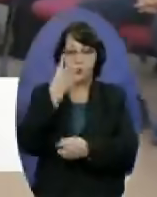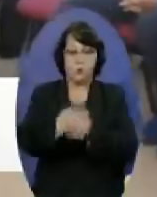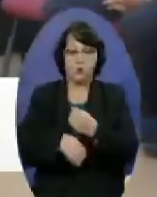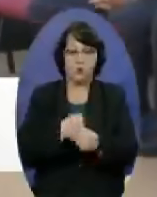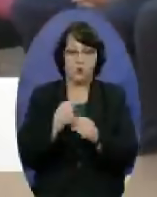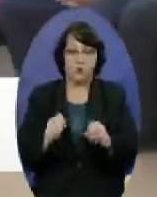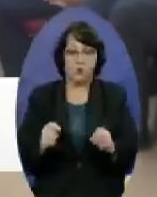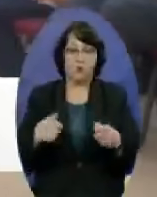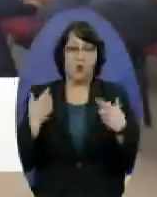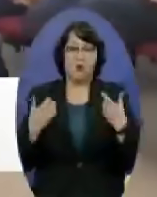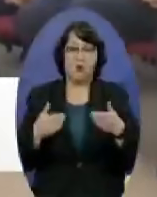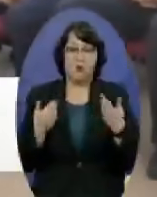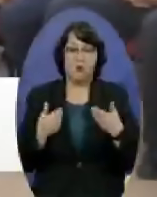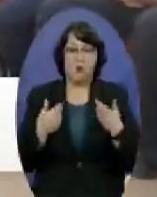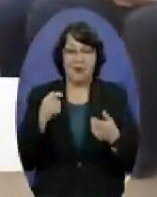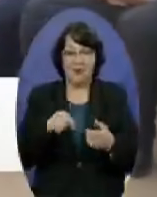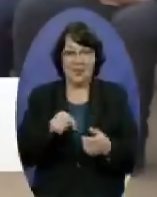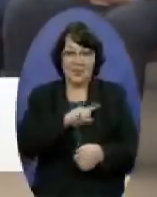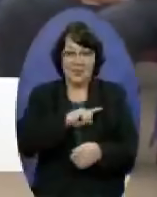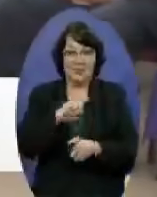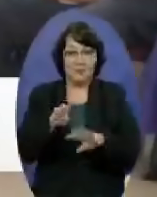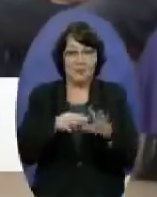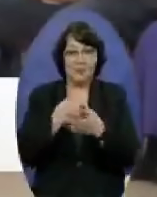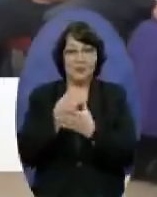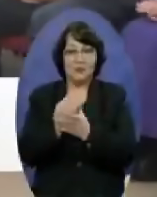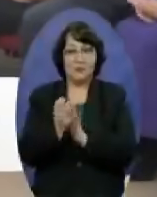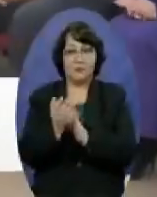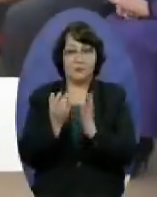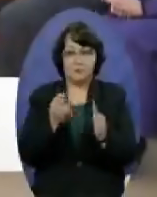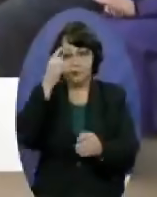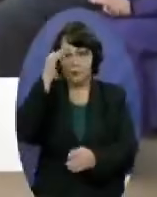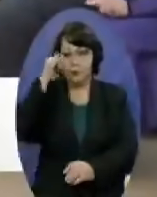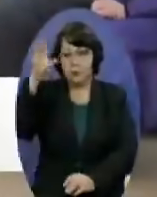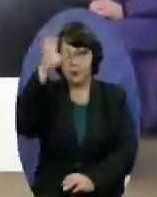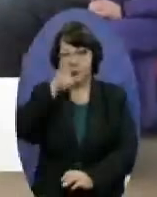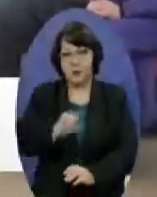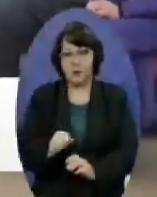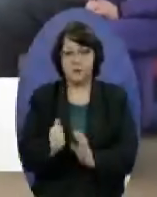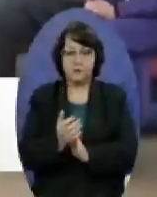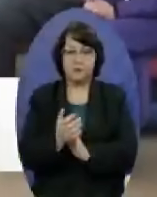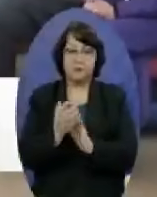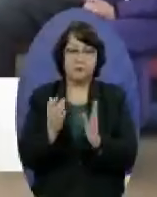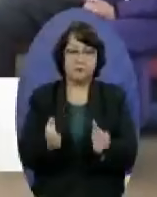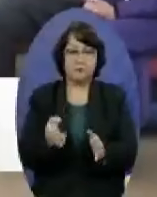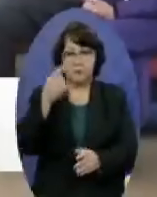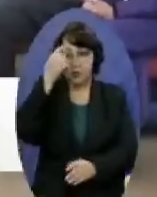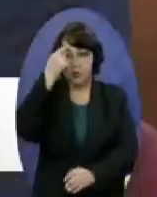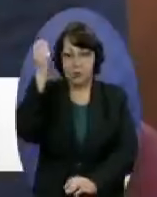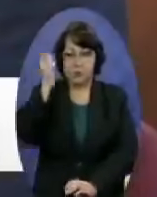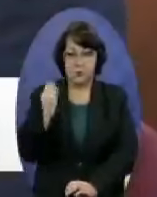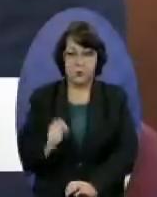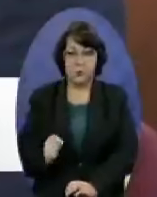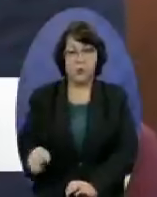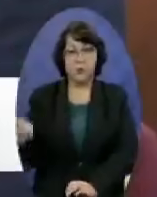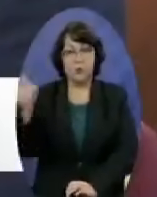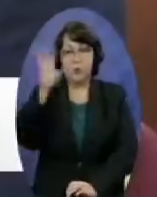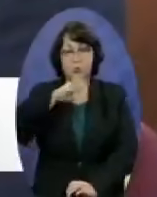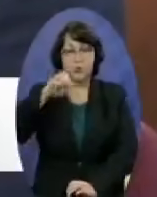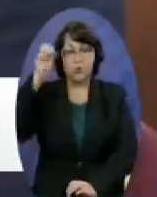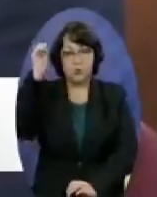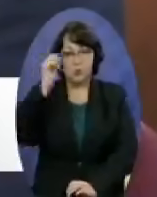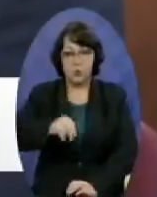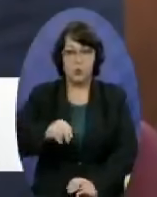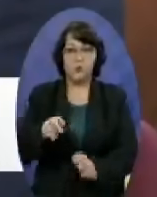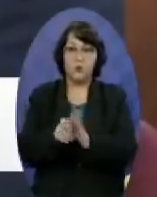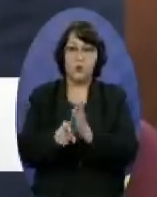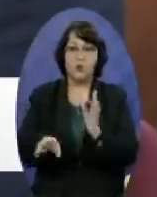бичгтэн 2019 улсын уралдааны шагналыг гардуулах ёслолд Монгол улсын ерөнхийсэд оролцлоо. Тэрээр Монгол бичгийг нийтээр сурах, хэрэглэх